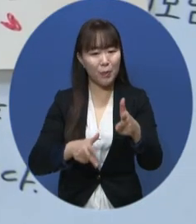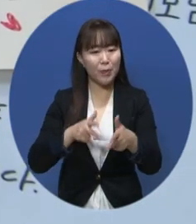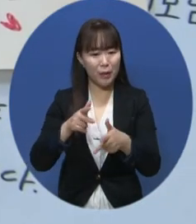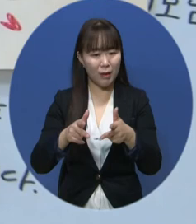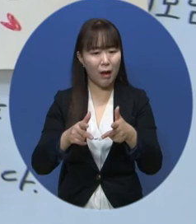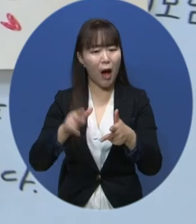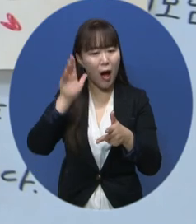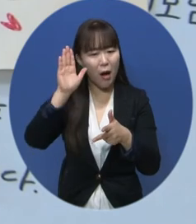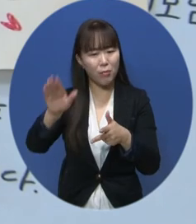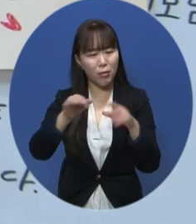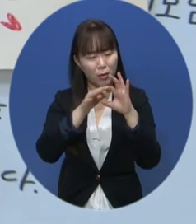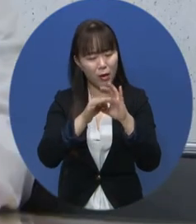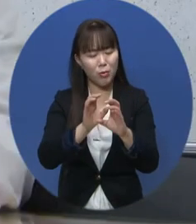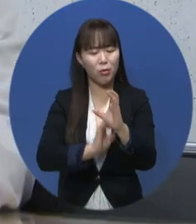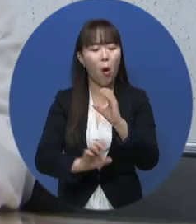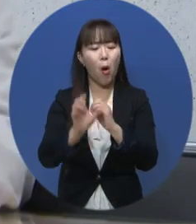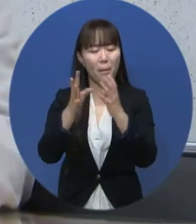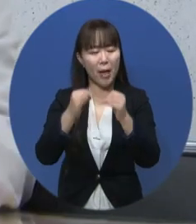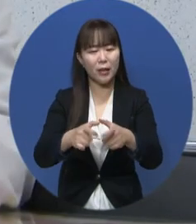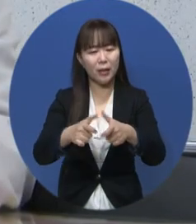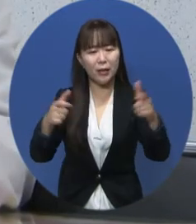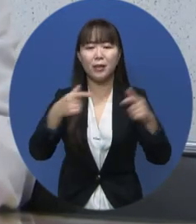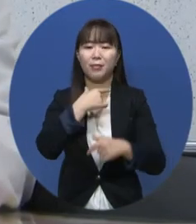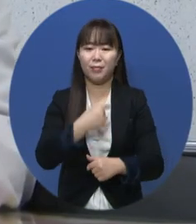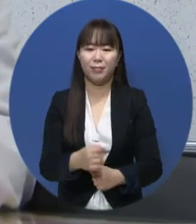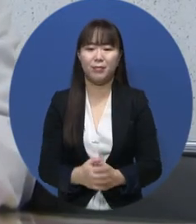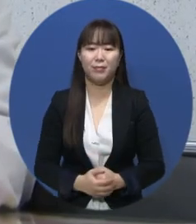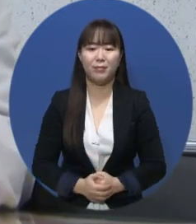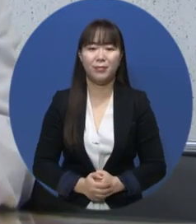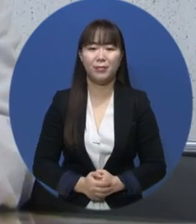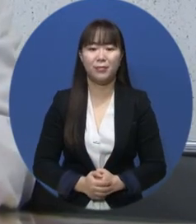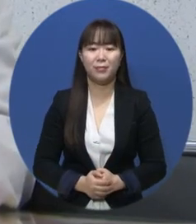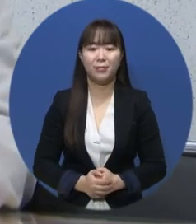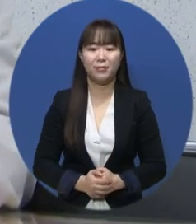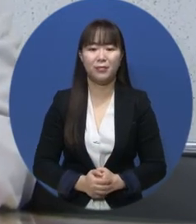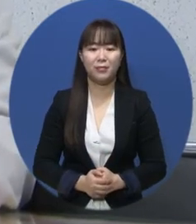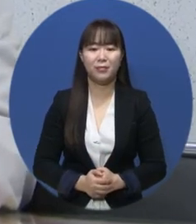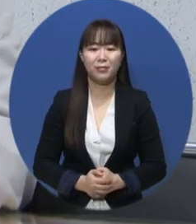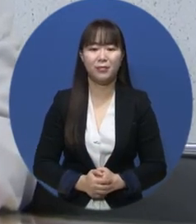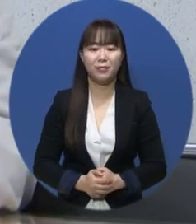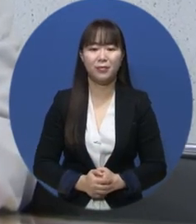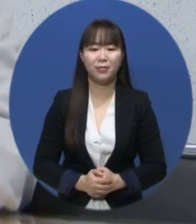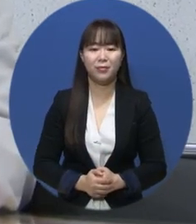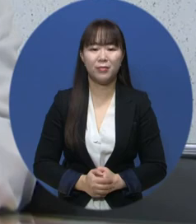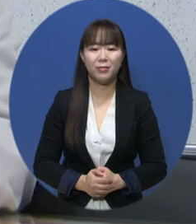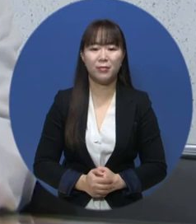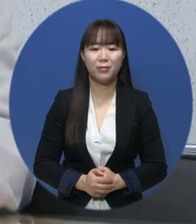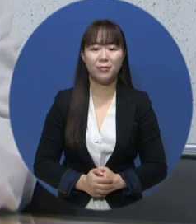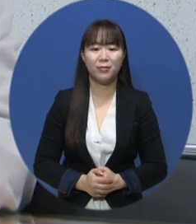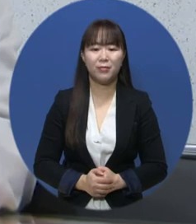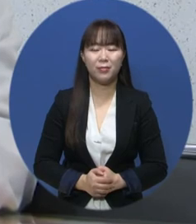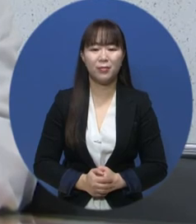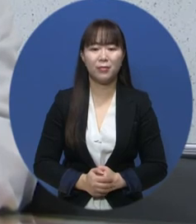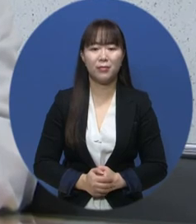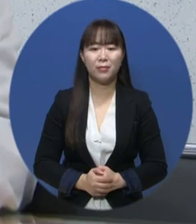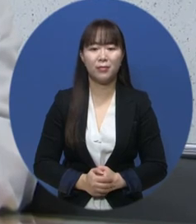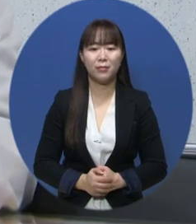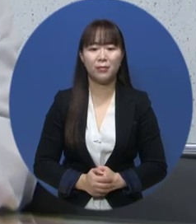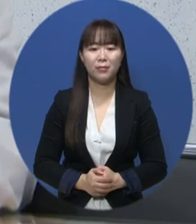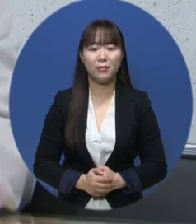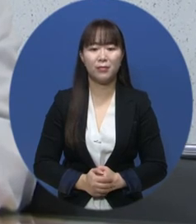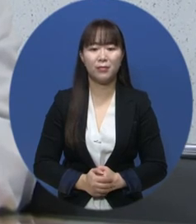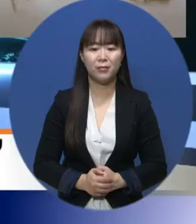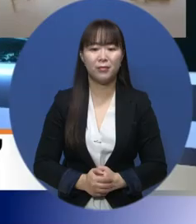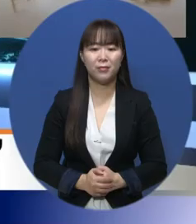사업이 앞으로도 더욱더 많이 생겨났으면 좋겠습니다. 지금까지 복지TV 전북방송